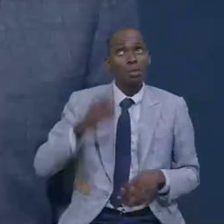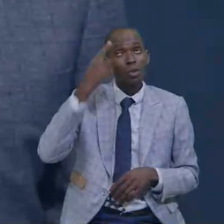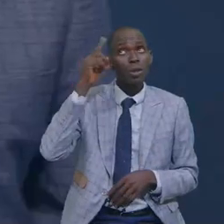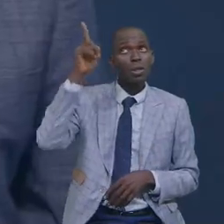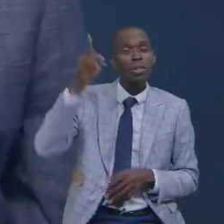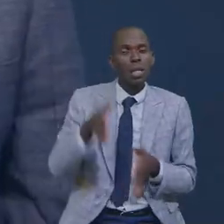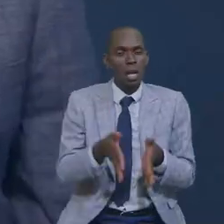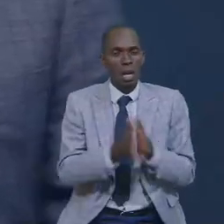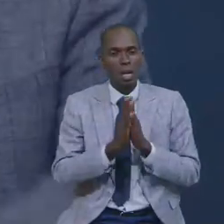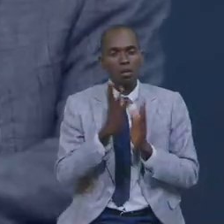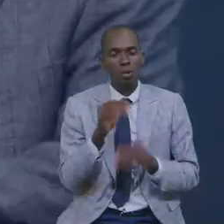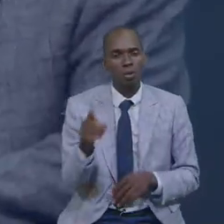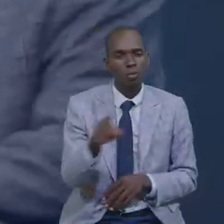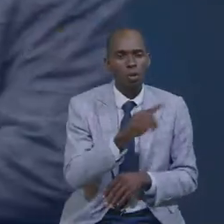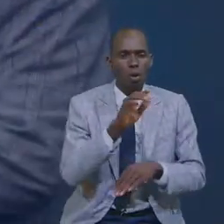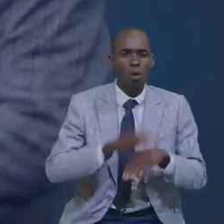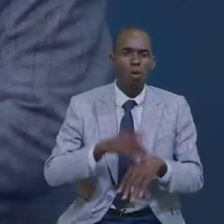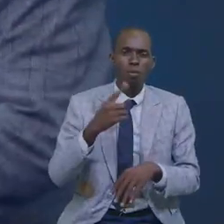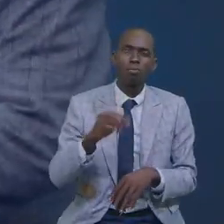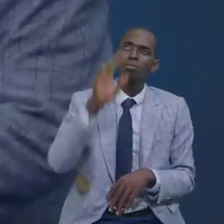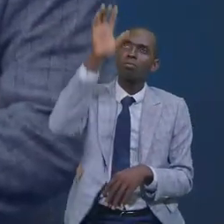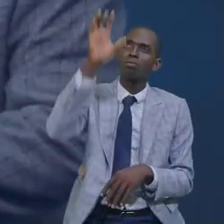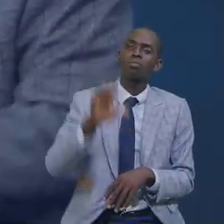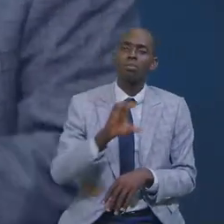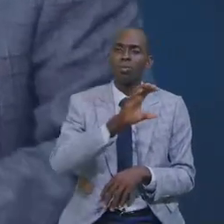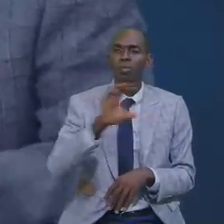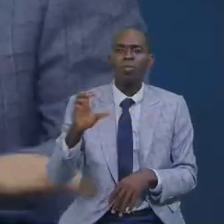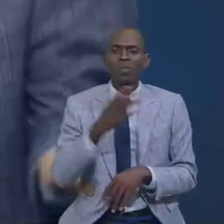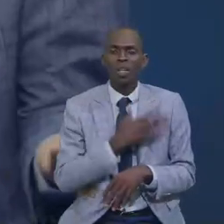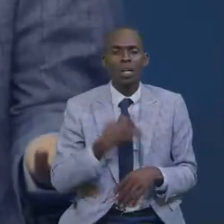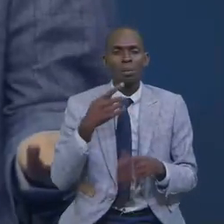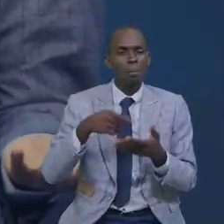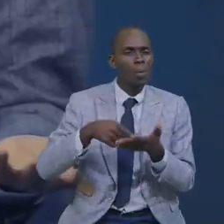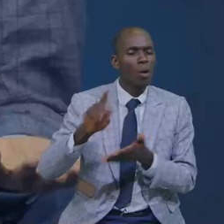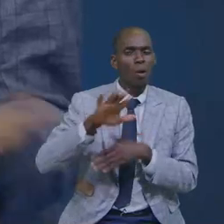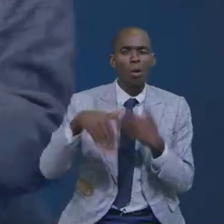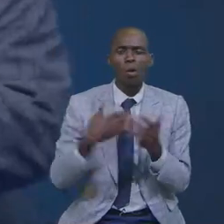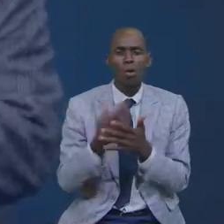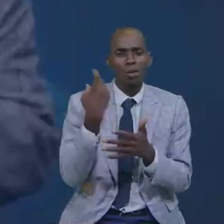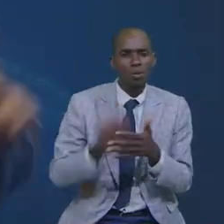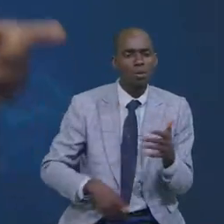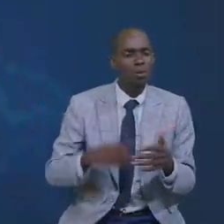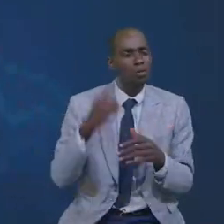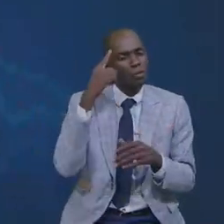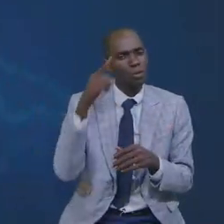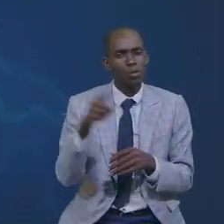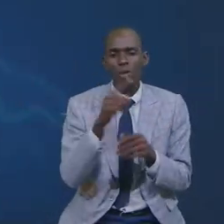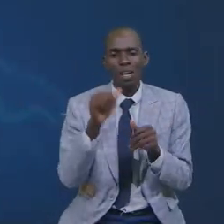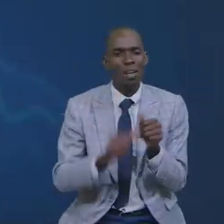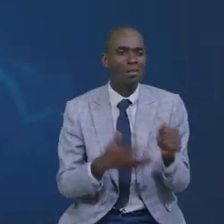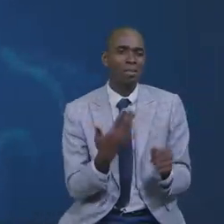qu'il t'a demandé sur la croix il a dit tout le prix qu'il doit payer il a tout payé